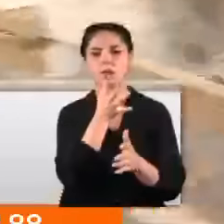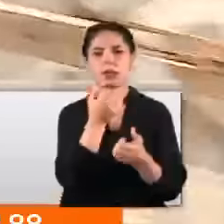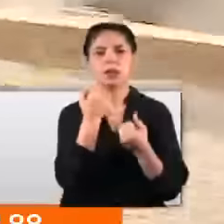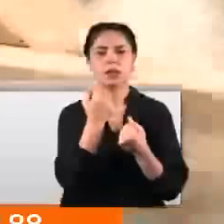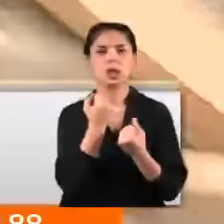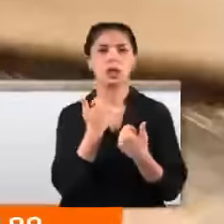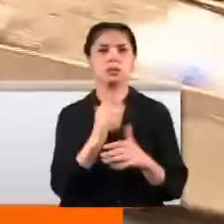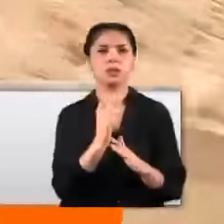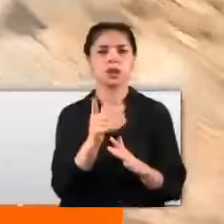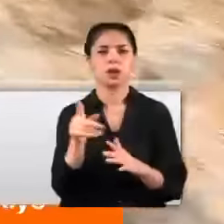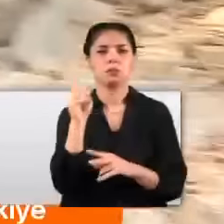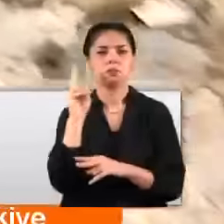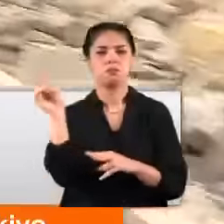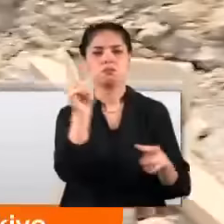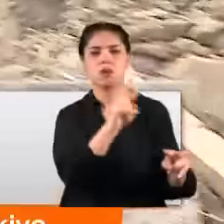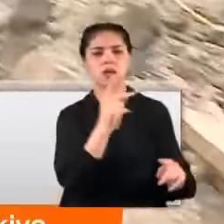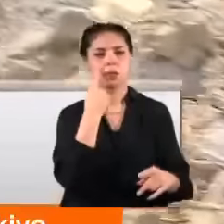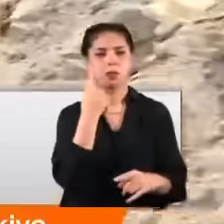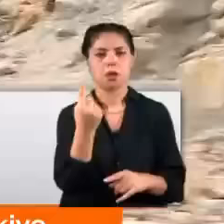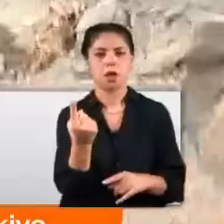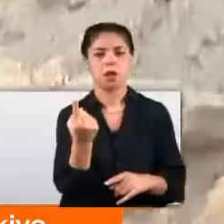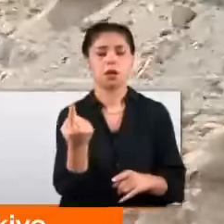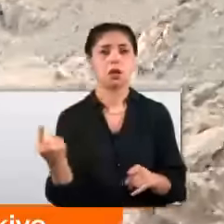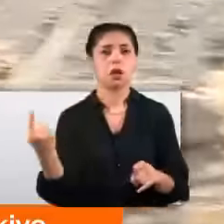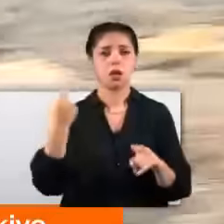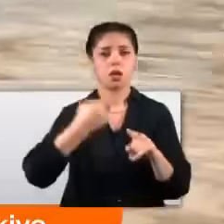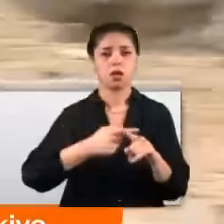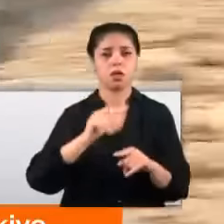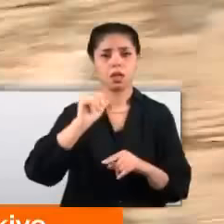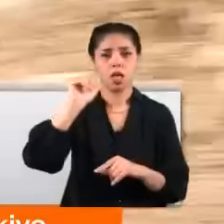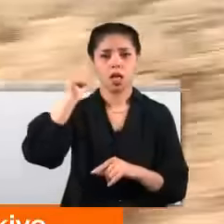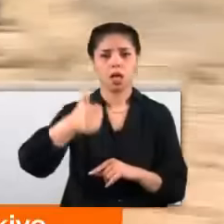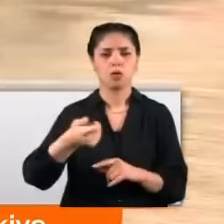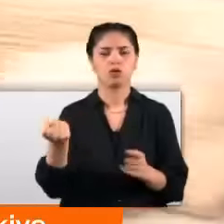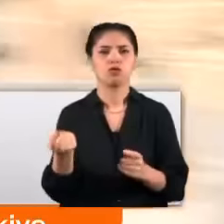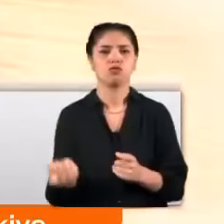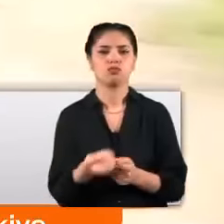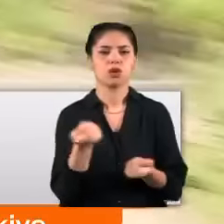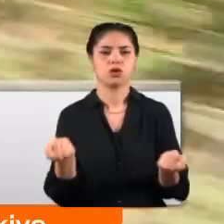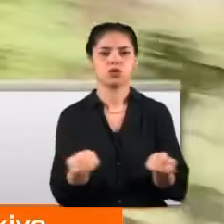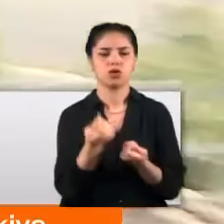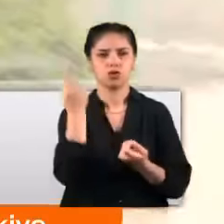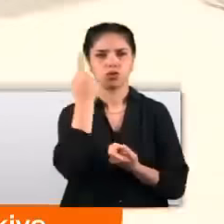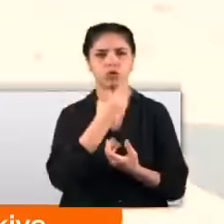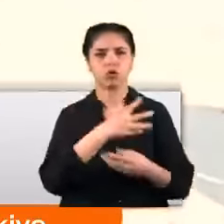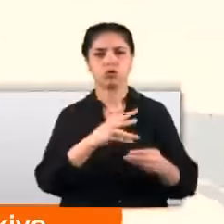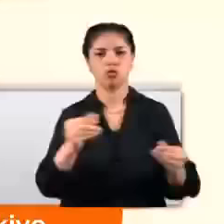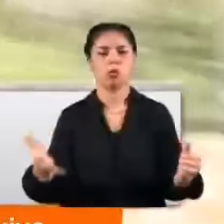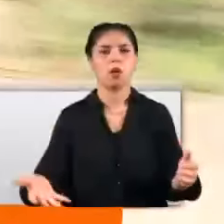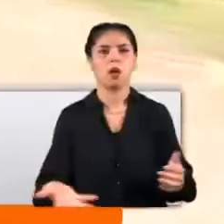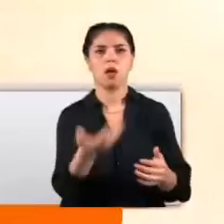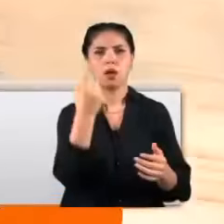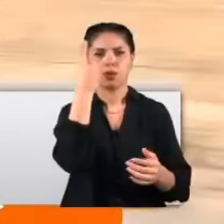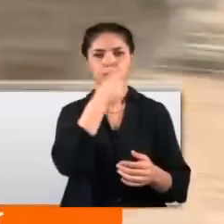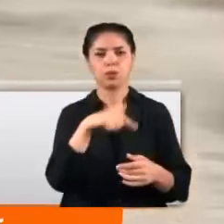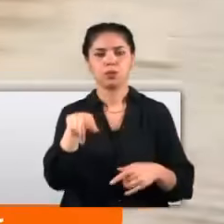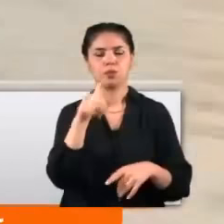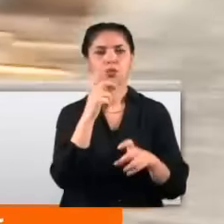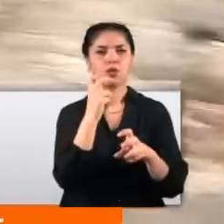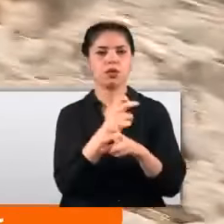zor duruyor. Zaten görüntü her şeyi anlatıyor. Bir de her gün her gün iş makinelerinin çalışması, toprağa vuruşu buradaki